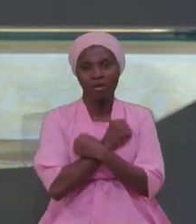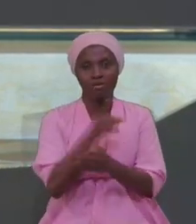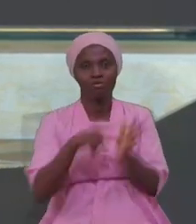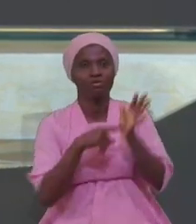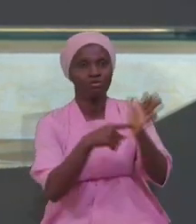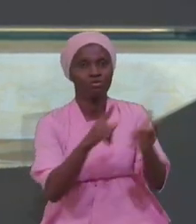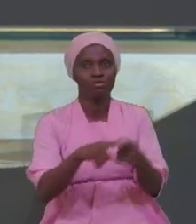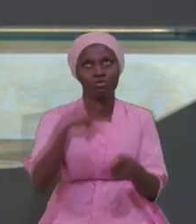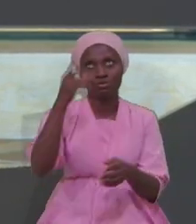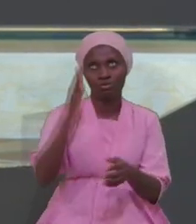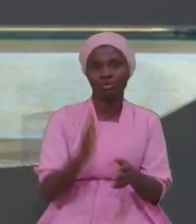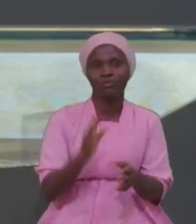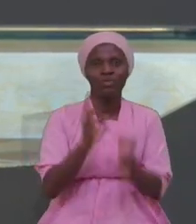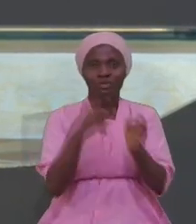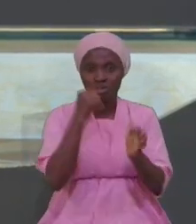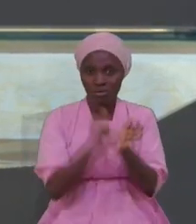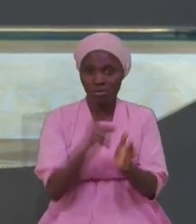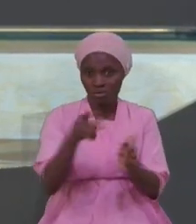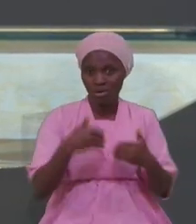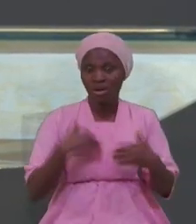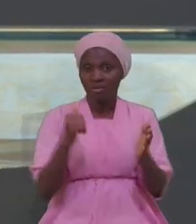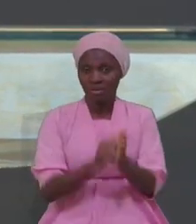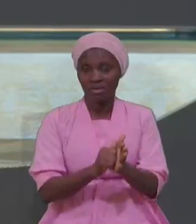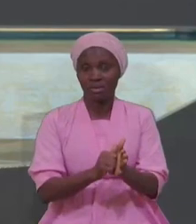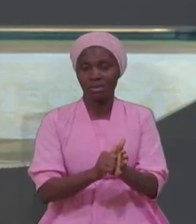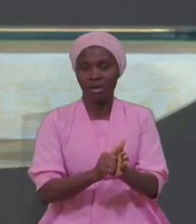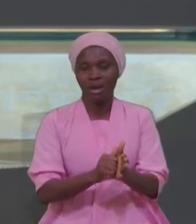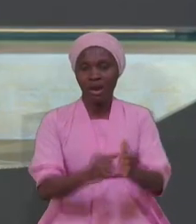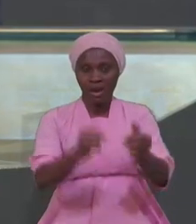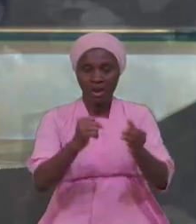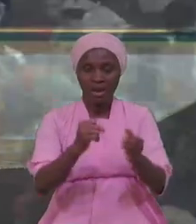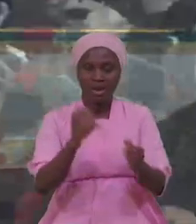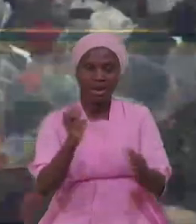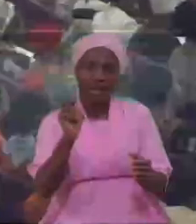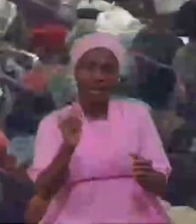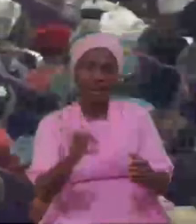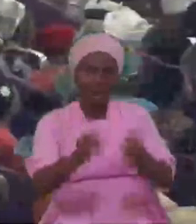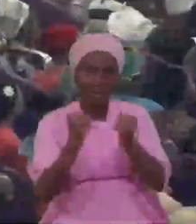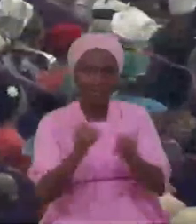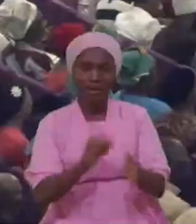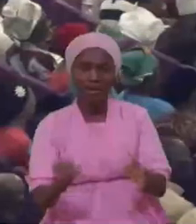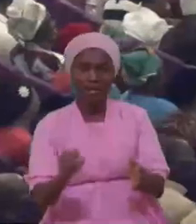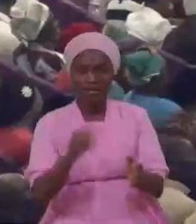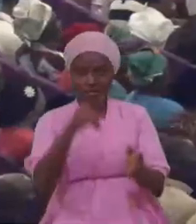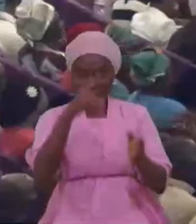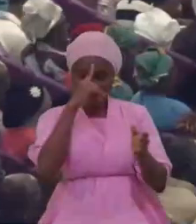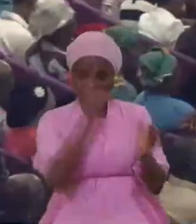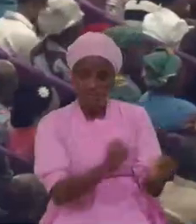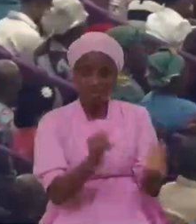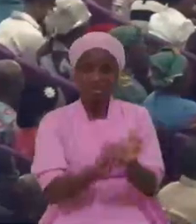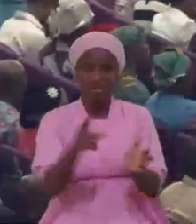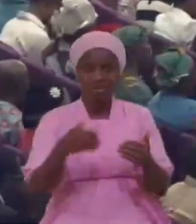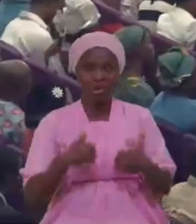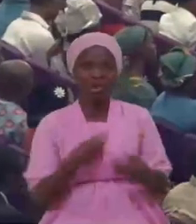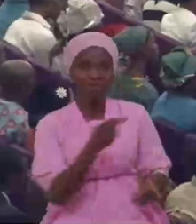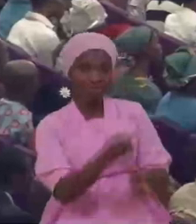envers Dieu. Et tu dis que si tu as la foi qui fortifie, que tu as été à la Pentecôte,